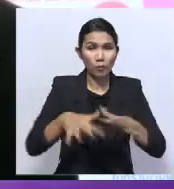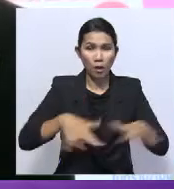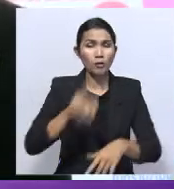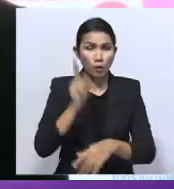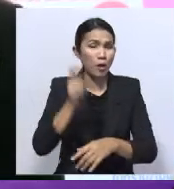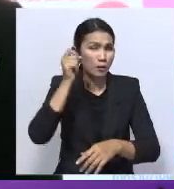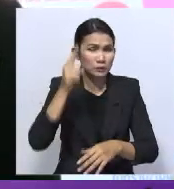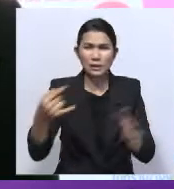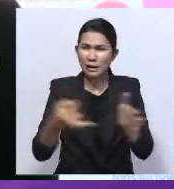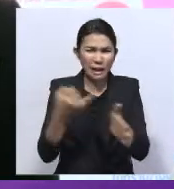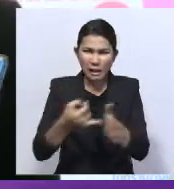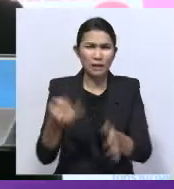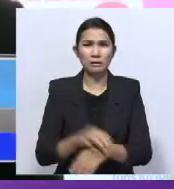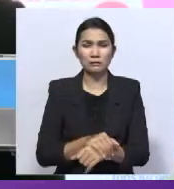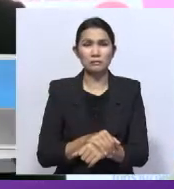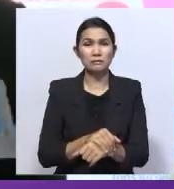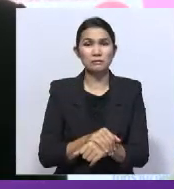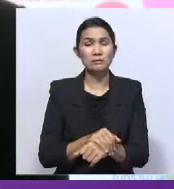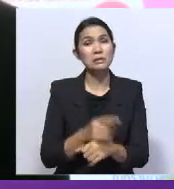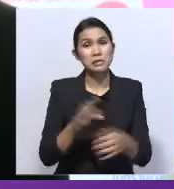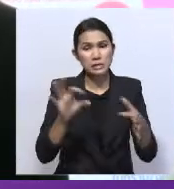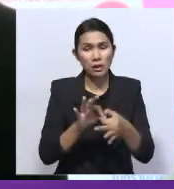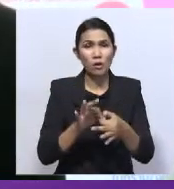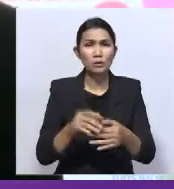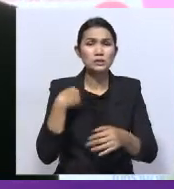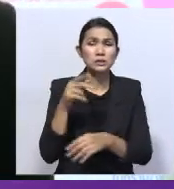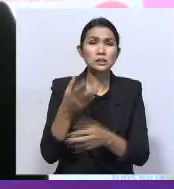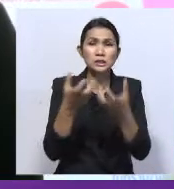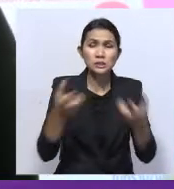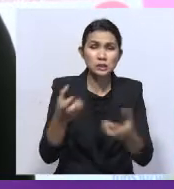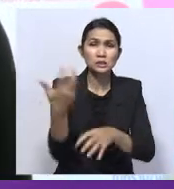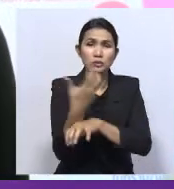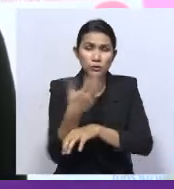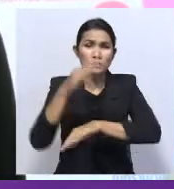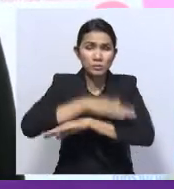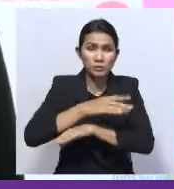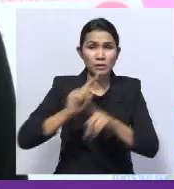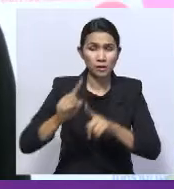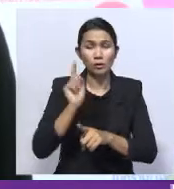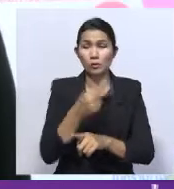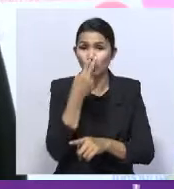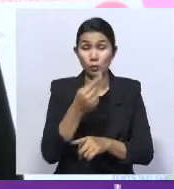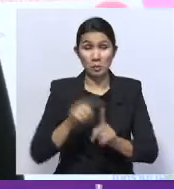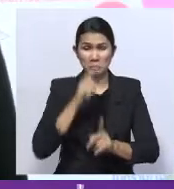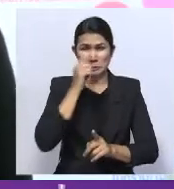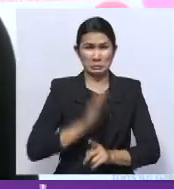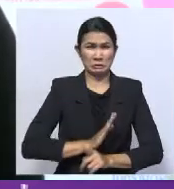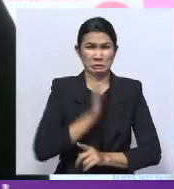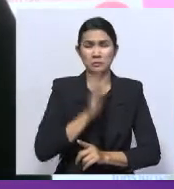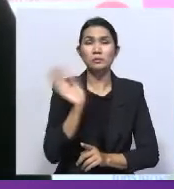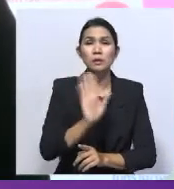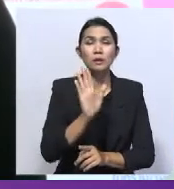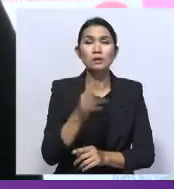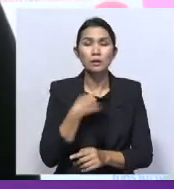าชนให้มันง่ายการเลือกใช้สื่อต่างๆที่อาจจะต้องไม่เป็นทางการมากเหมือนกับที่